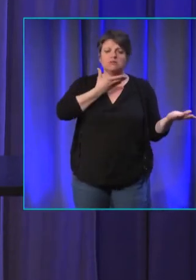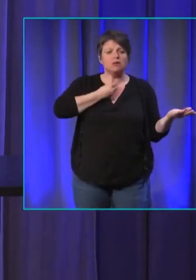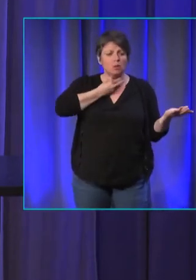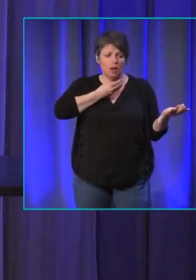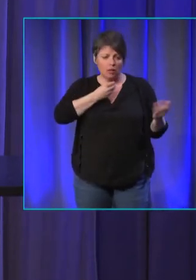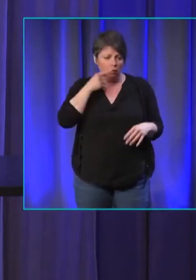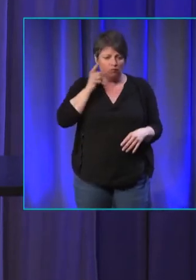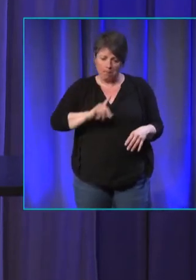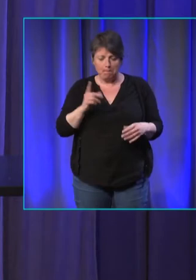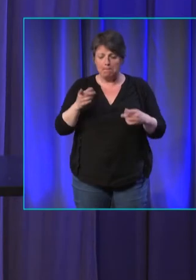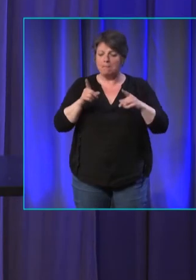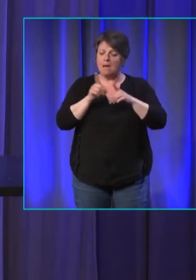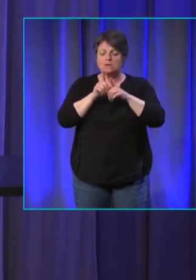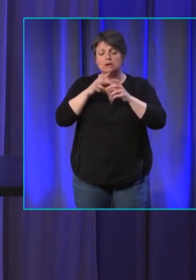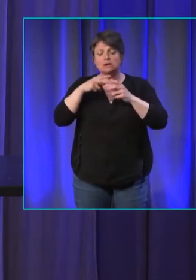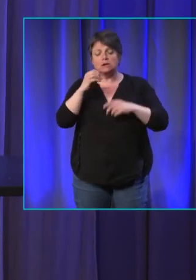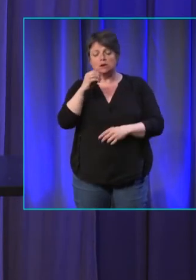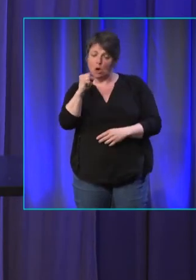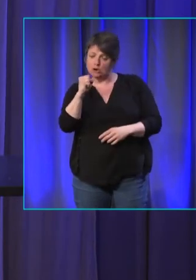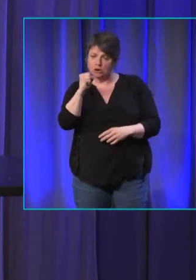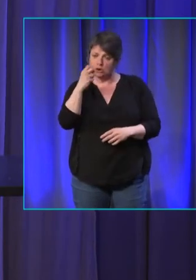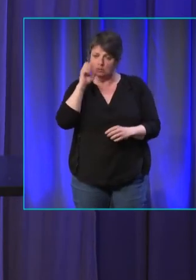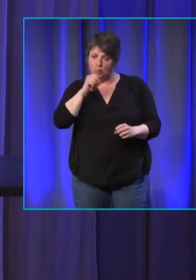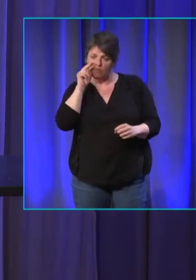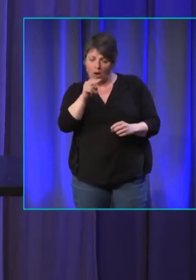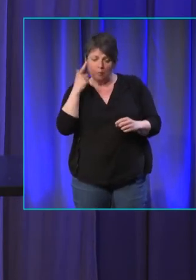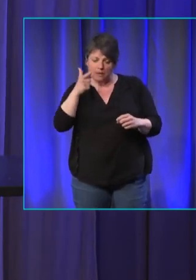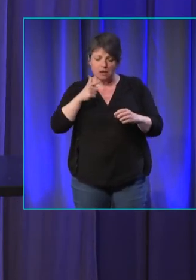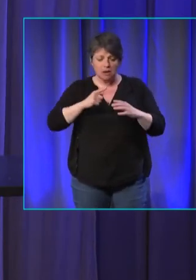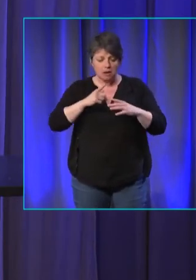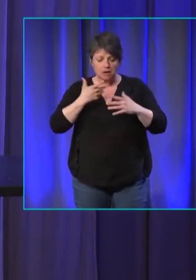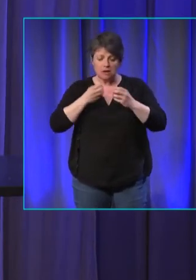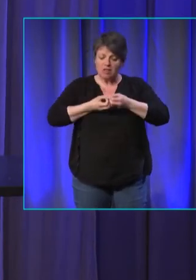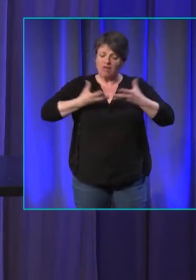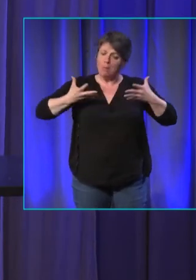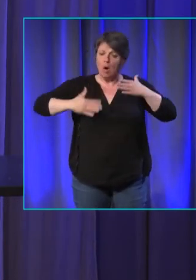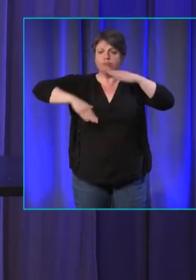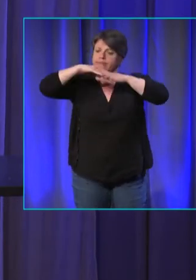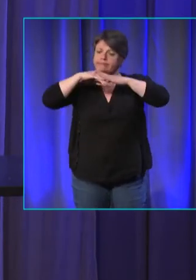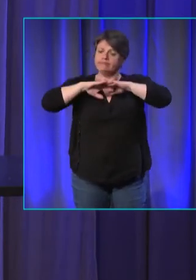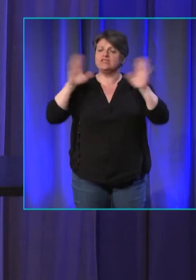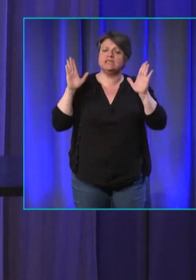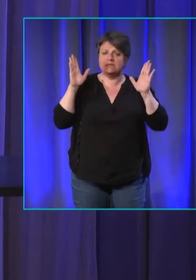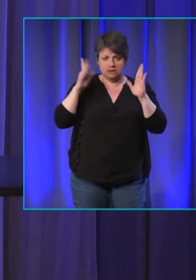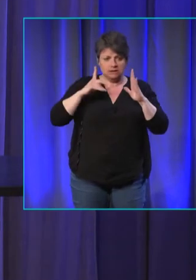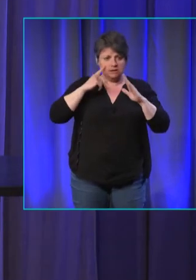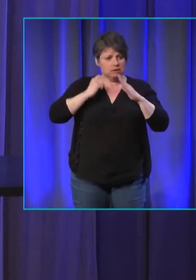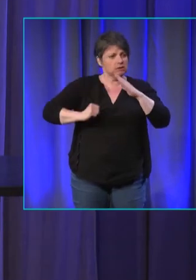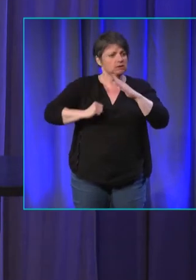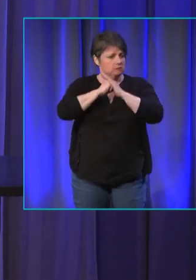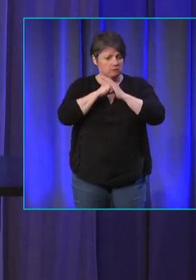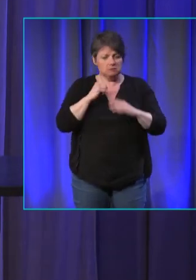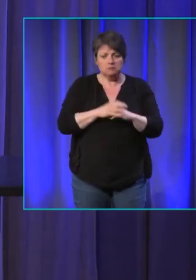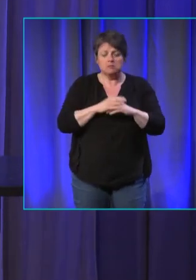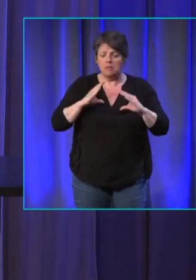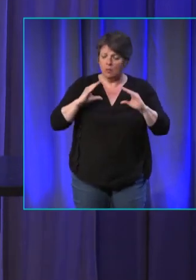en tout cas, il y a tout à faire. Il y a vraiment tout à faire pour voir un petit peu, en fonction des stades de développement, qu'est-ce qui se passe, qu'est-ce qu'il en est.